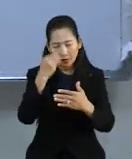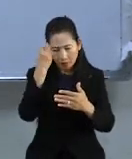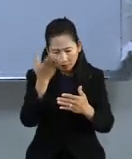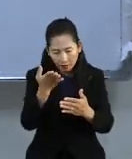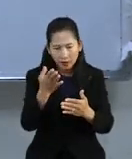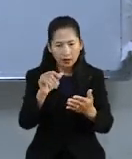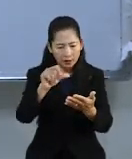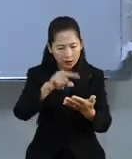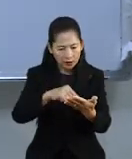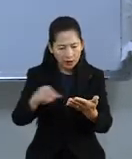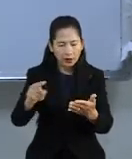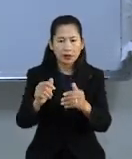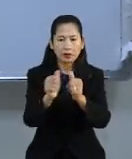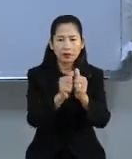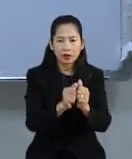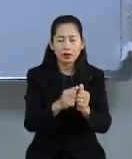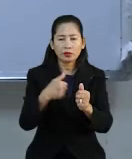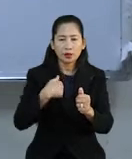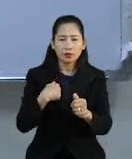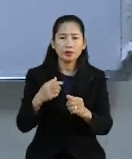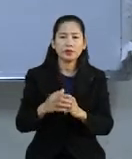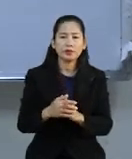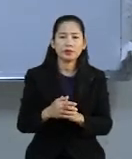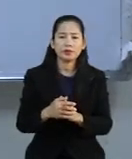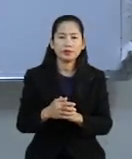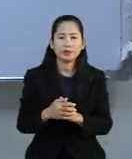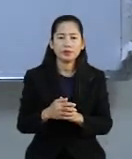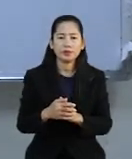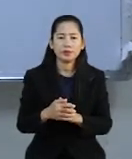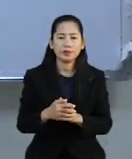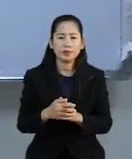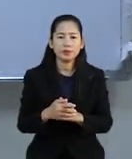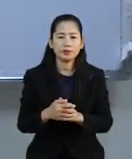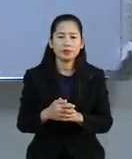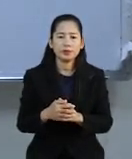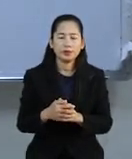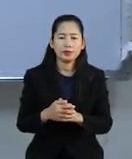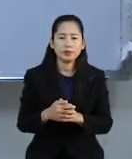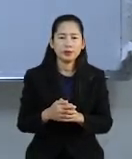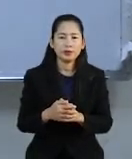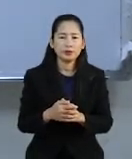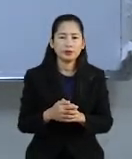thôi cá cai luôn khnì chỉ mình nè kêu nè con á chà